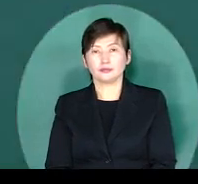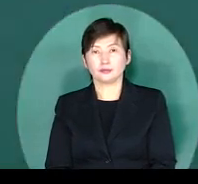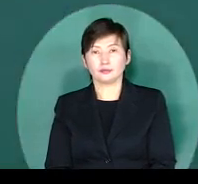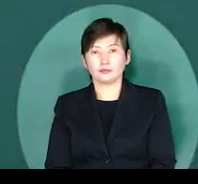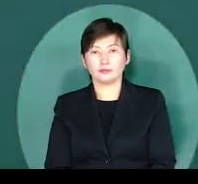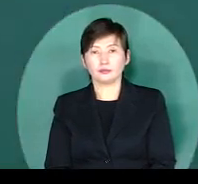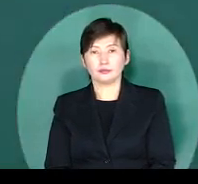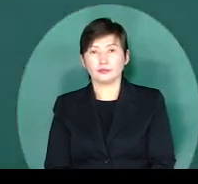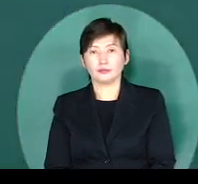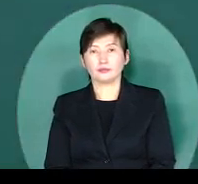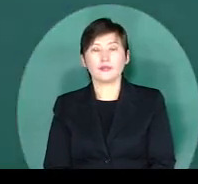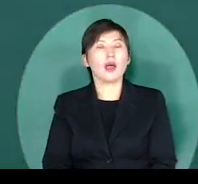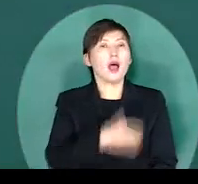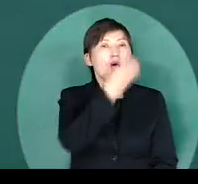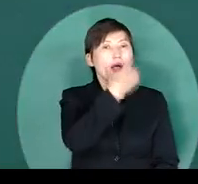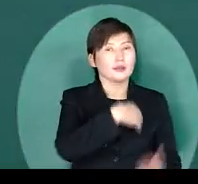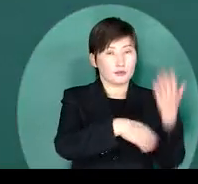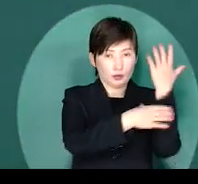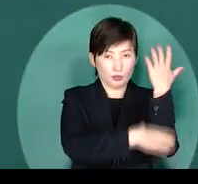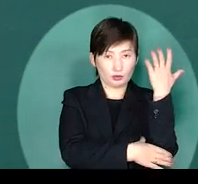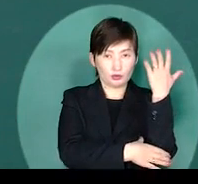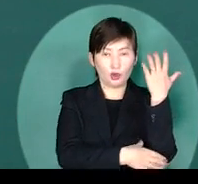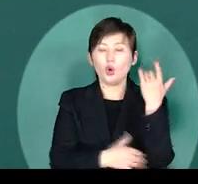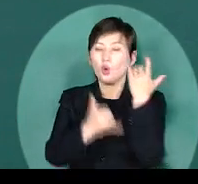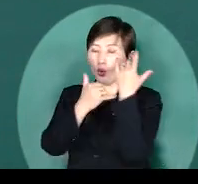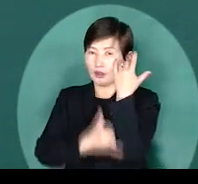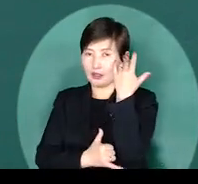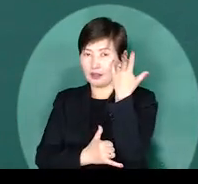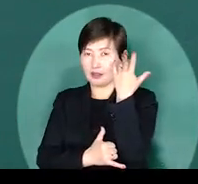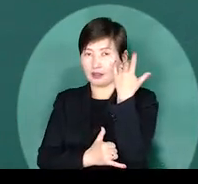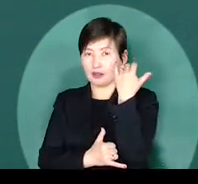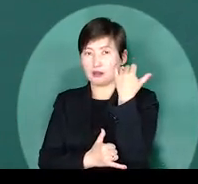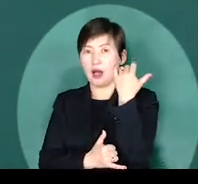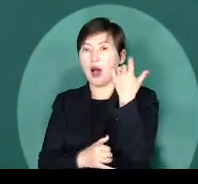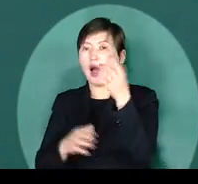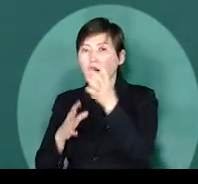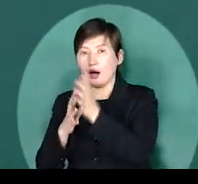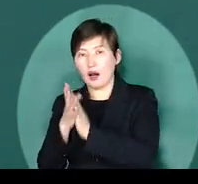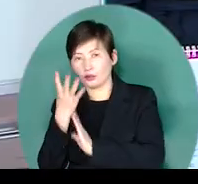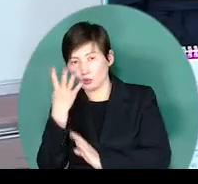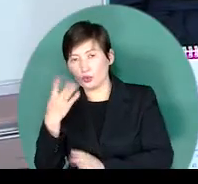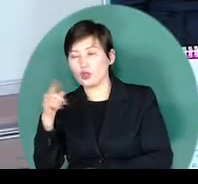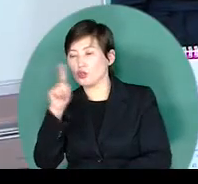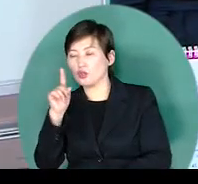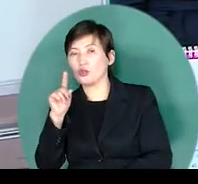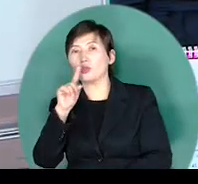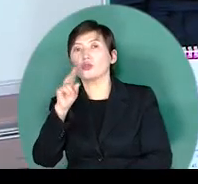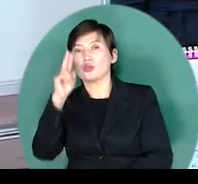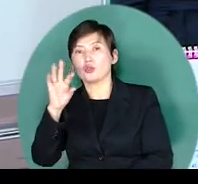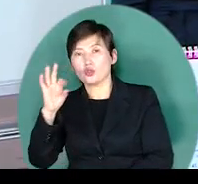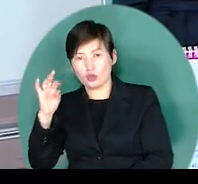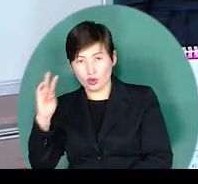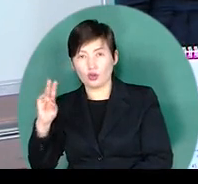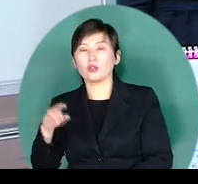За нэг ясанда алюминий мод маань улиасаас 14-өөр их юм байна. Улиас маань алюминий модноос 14-өөр цөөн юм байна